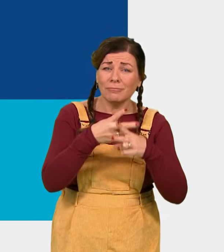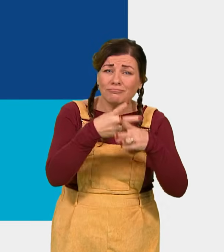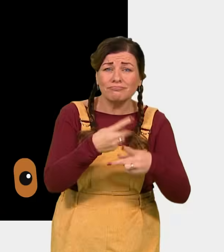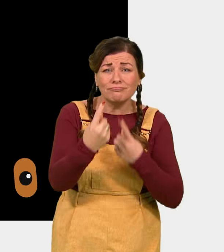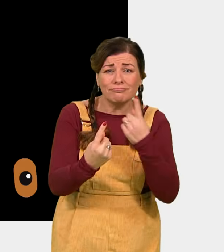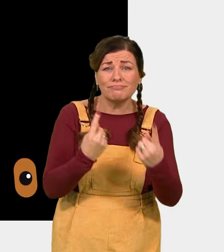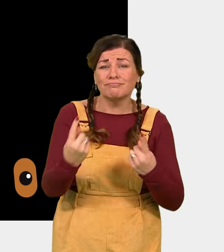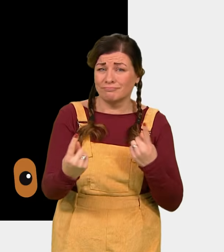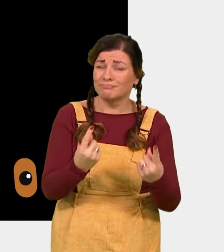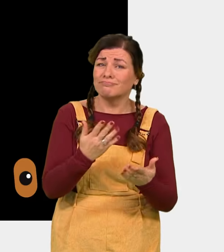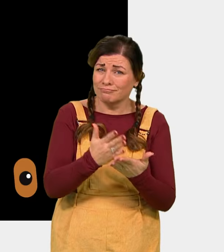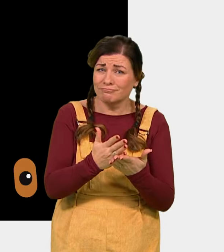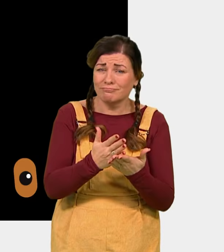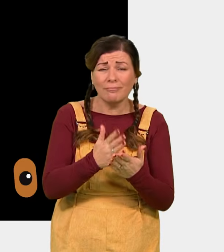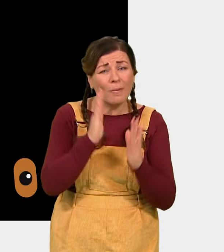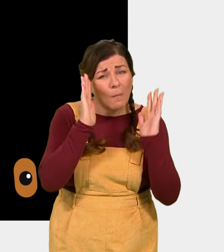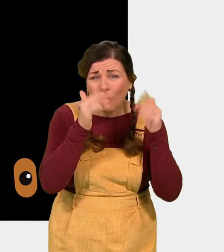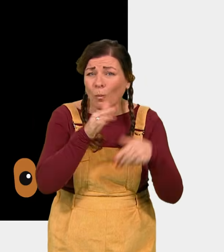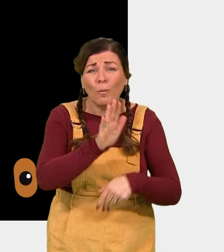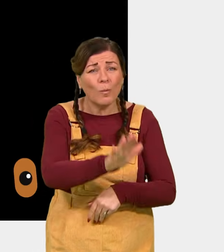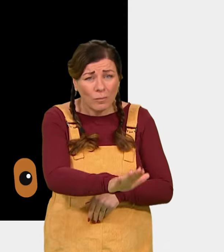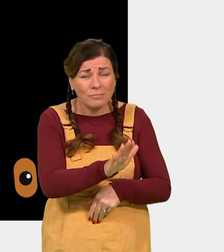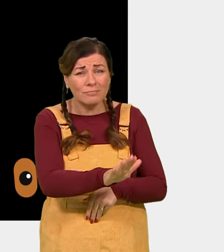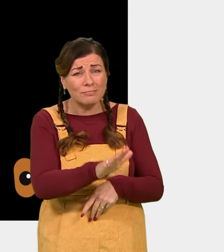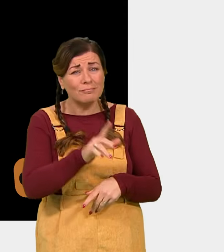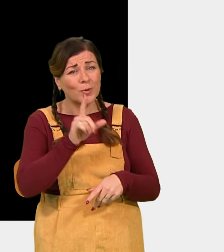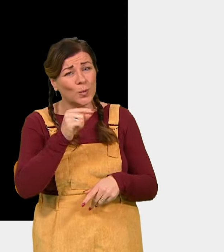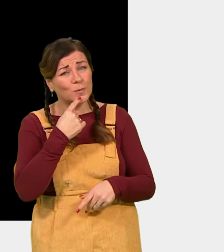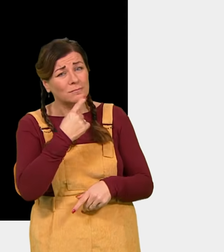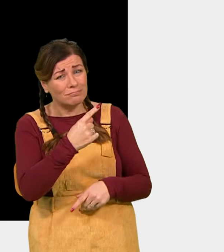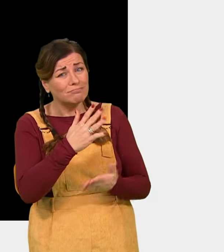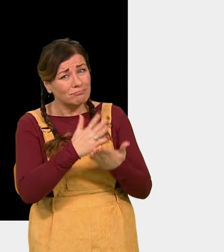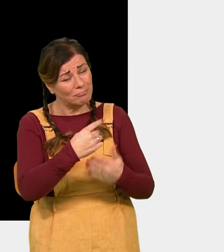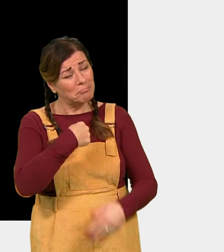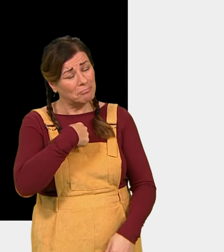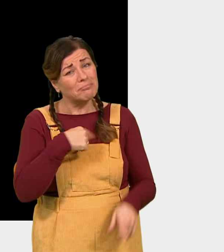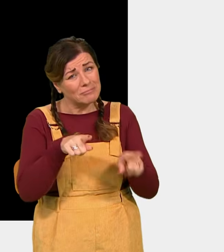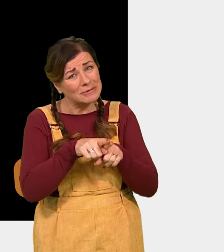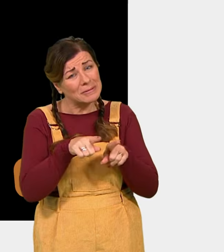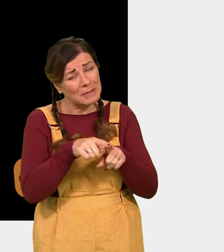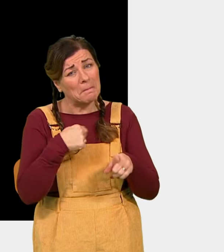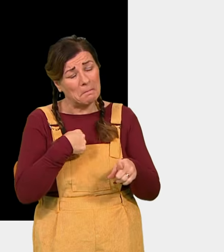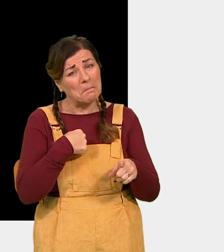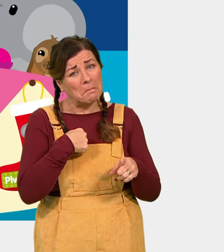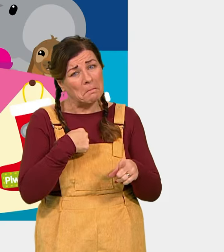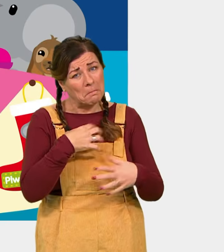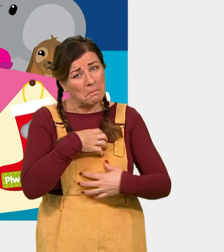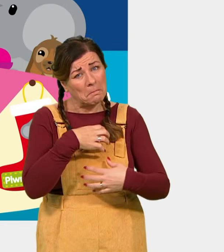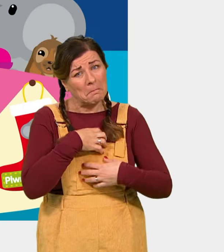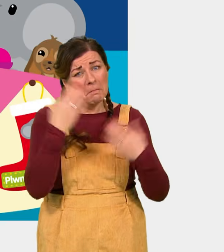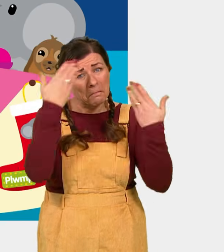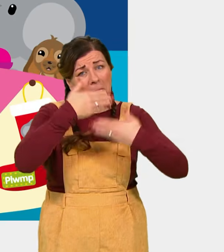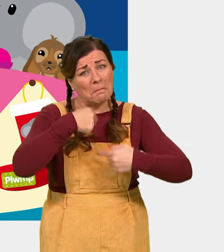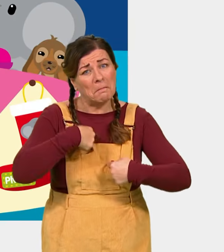gilydd. Paid â phoeni, medda Cyw. Mae gen i ofn y tywyllwch weithiau hefyd.